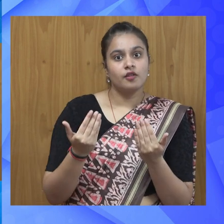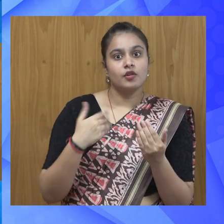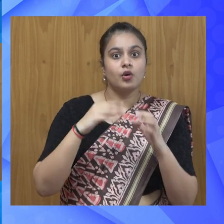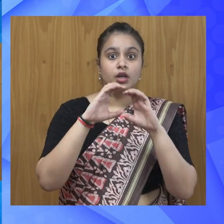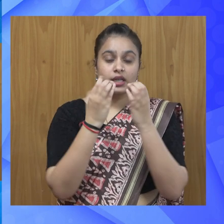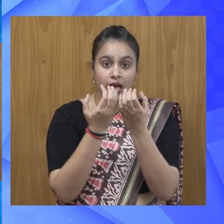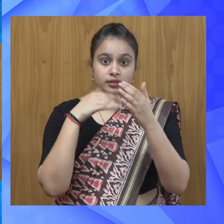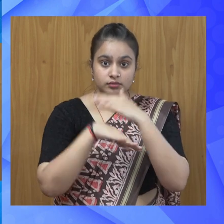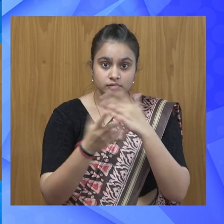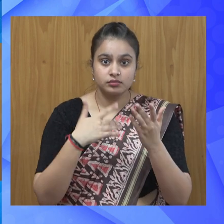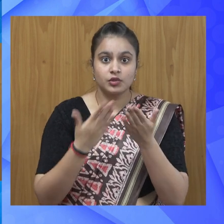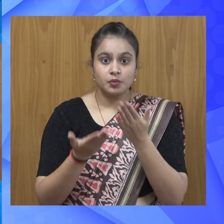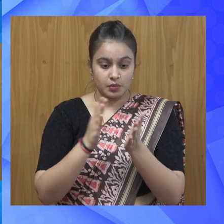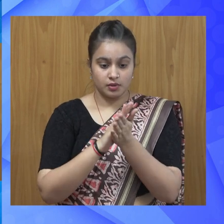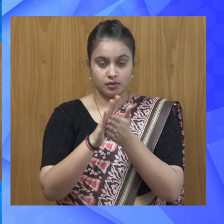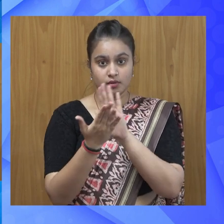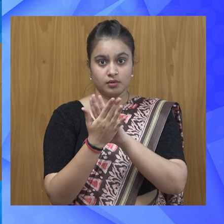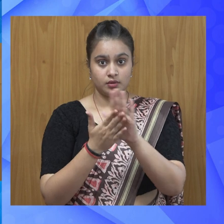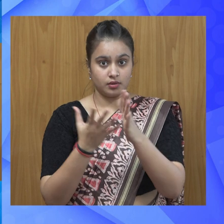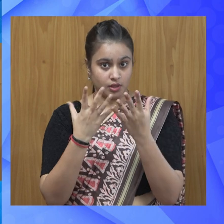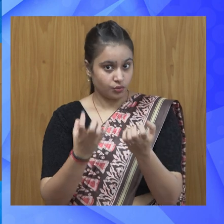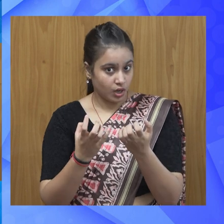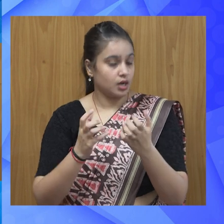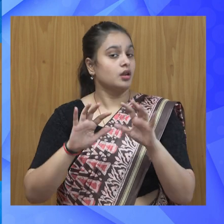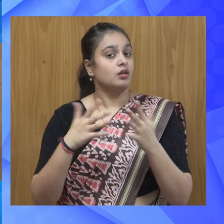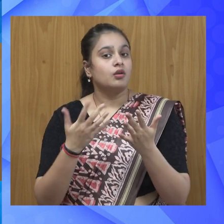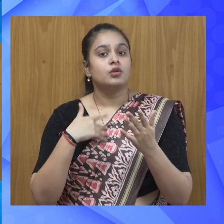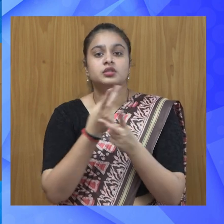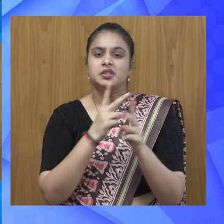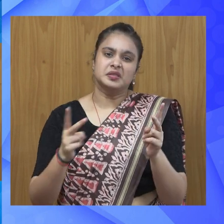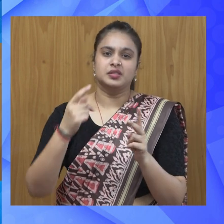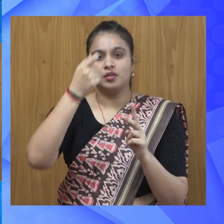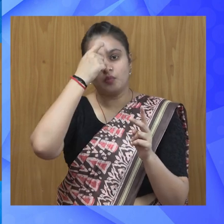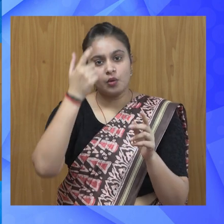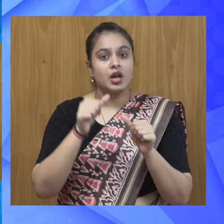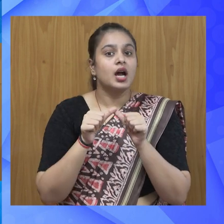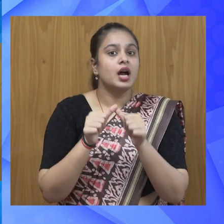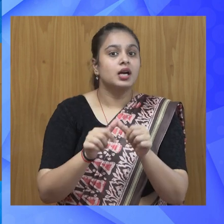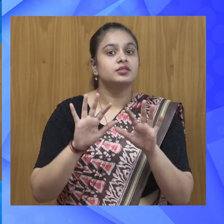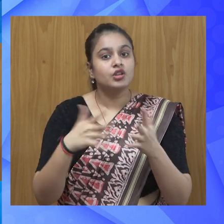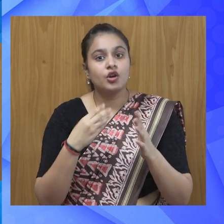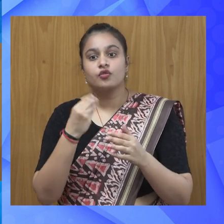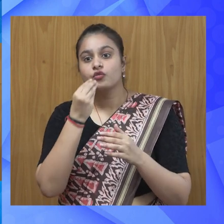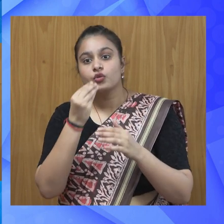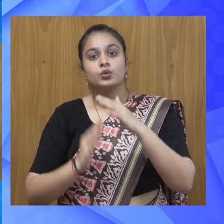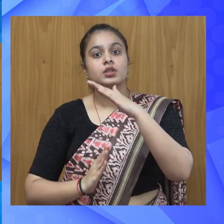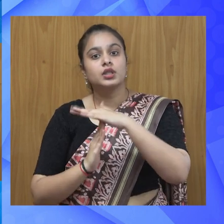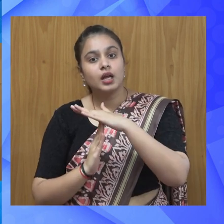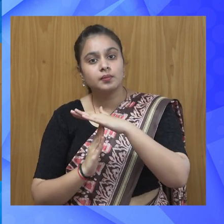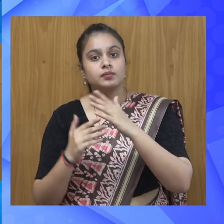class he has a palm sweat and panics sets in as he struggles to think for an answer, by lunchtime exhausted for